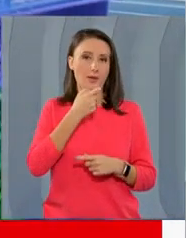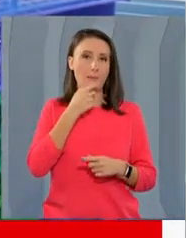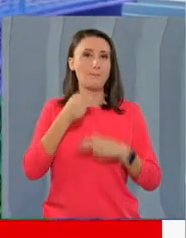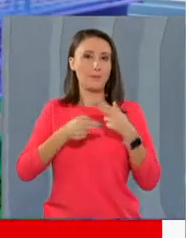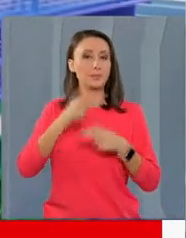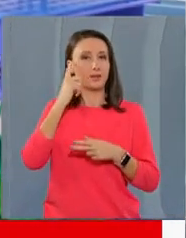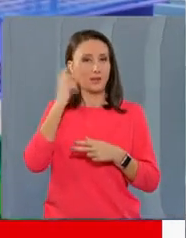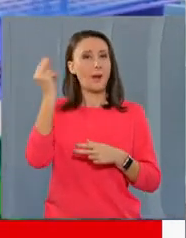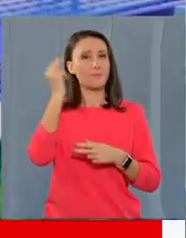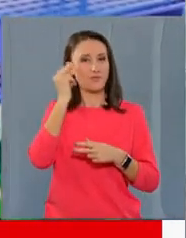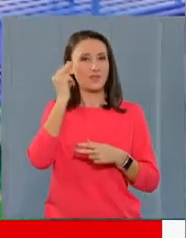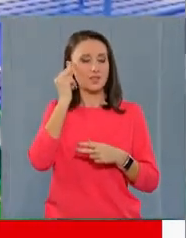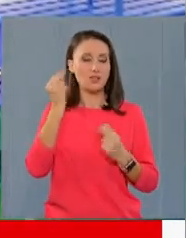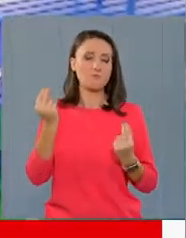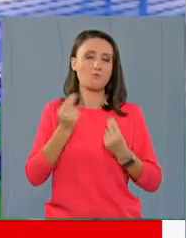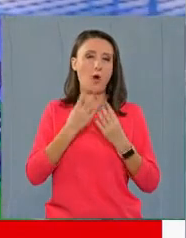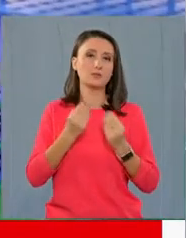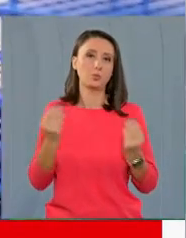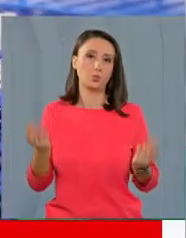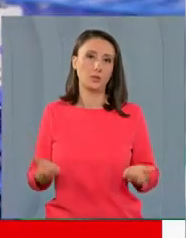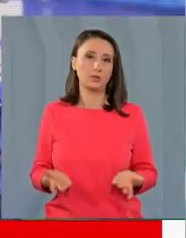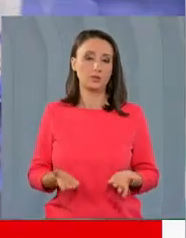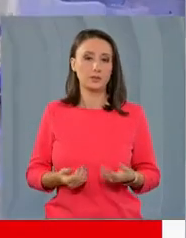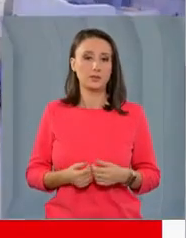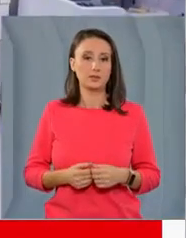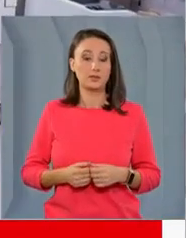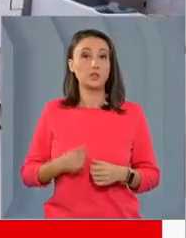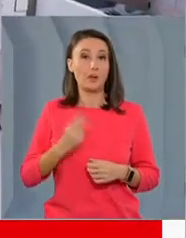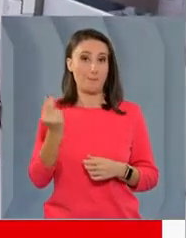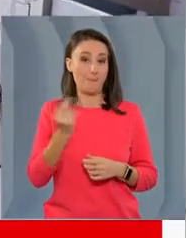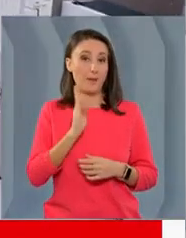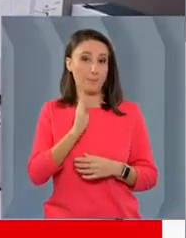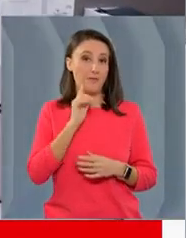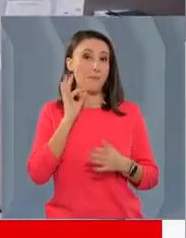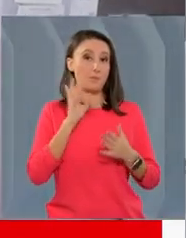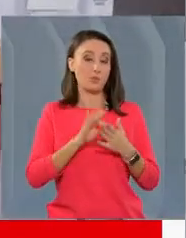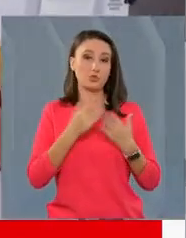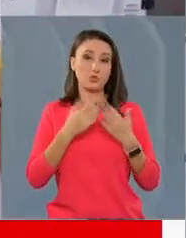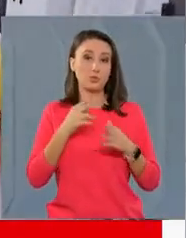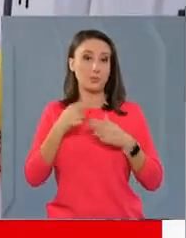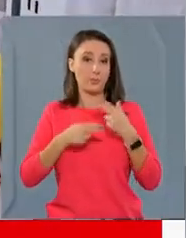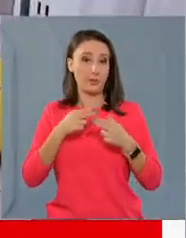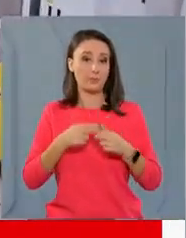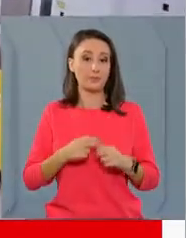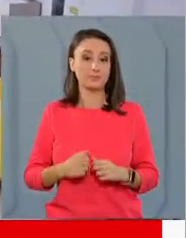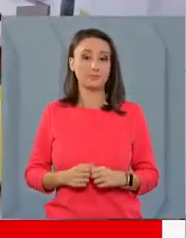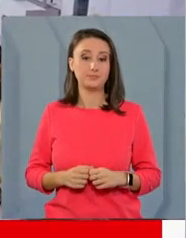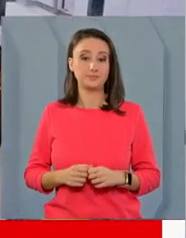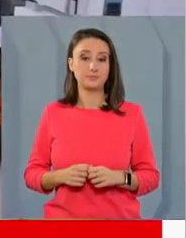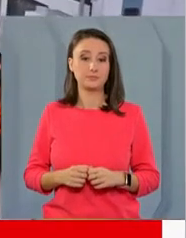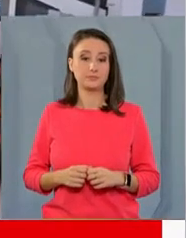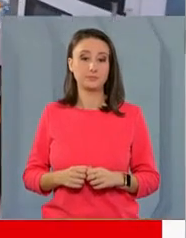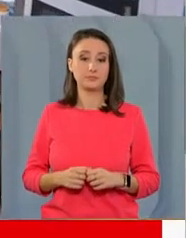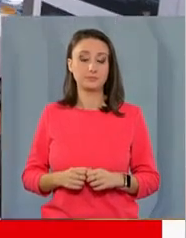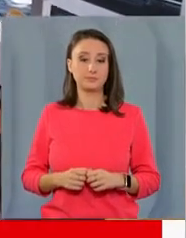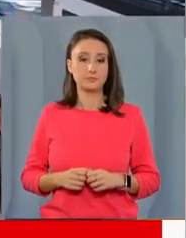că am învățat măcar foarte, foarte multe lucruri. Și acel plan B pe care vi l-am propus de la începutul acestei pandemii și din păcate nu m-a